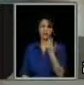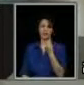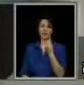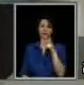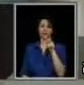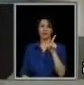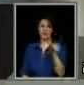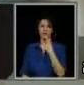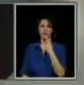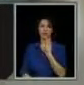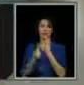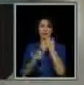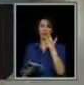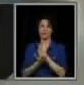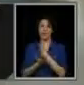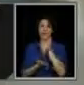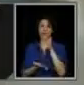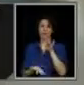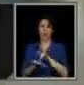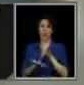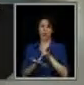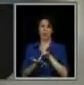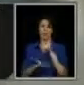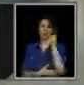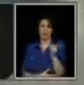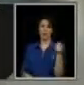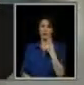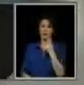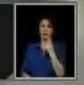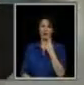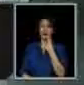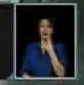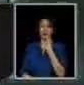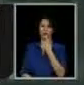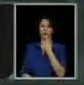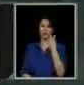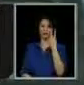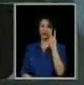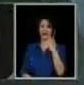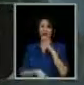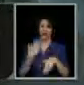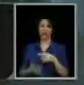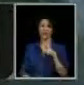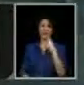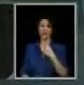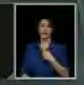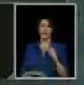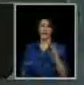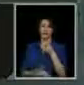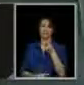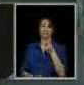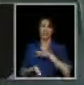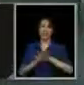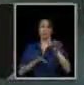5-2-2-2-2-2. אני רוצה לדעת כמה כסף שלי יש אצלך. דיברנו על זה. מה, רק שאני אצלך את המידע? רק שאתה תגיד לי איפה אתה משקיע את הכספים שלך. רש מספר לנו לאחר מכן שיש דמי כיס